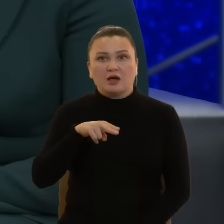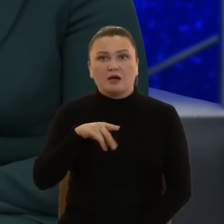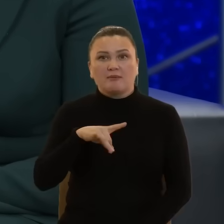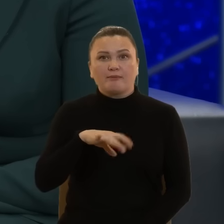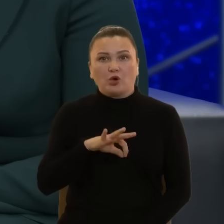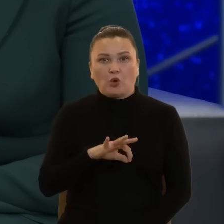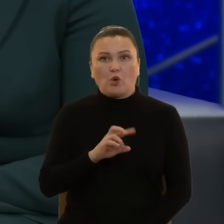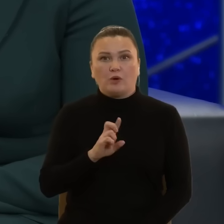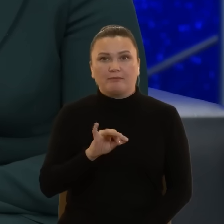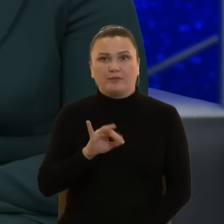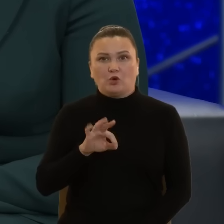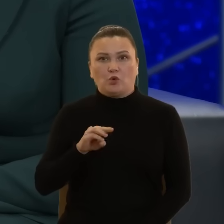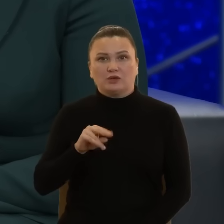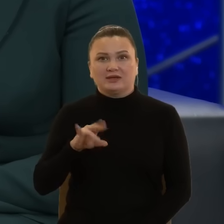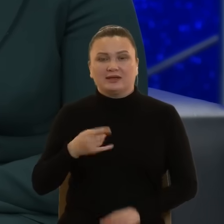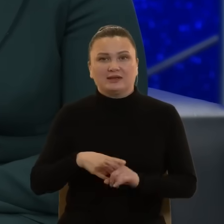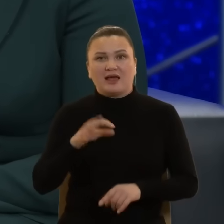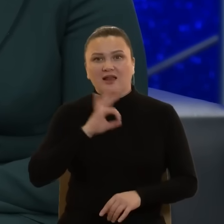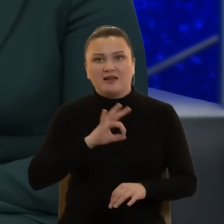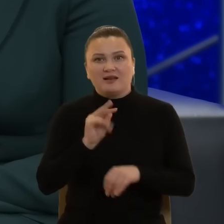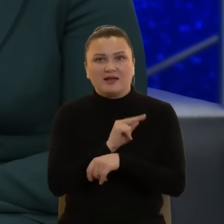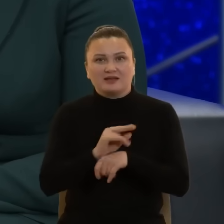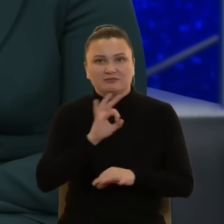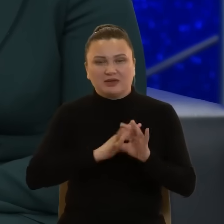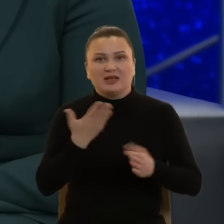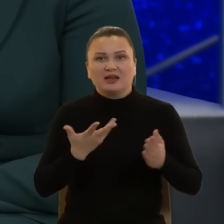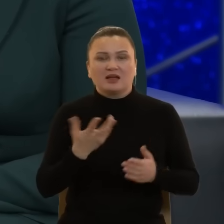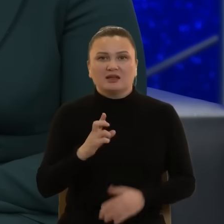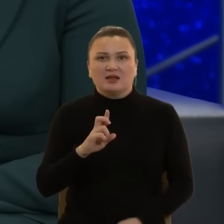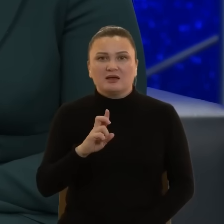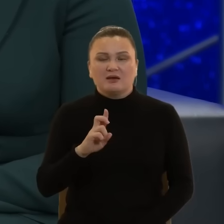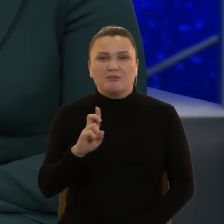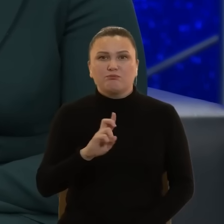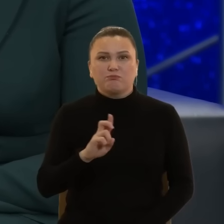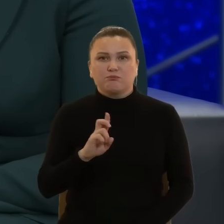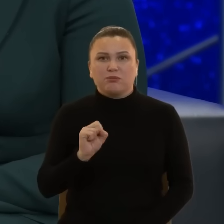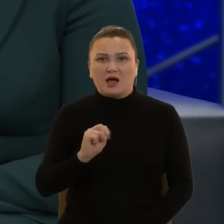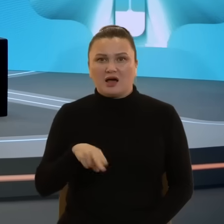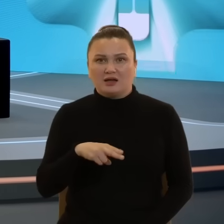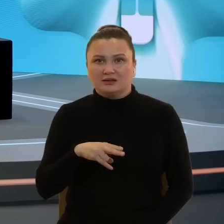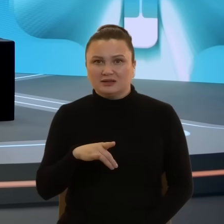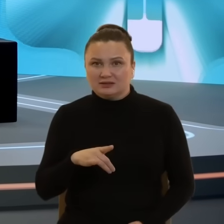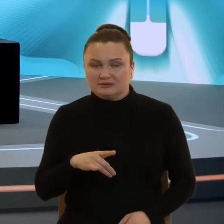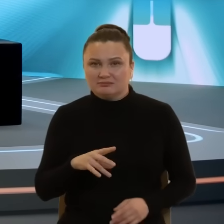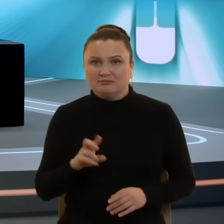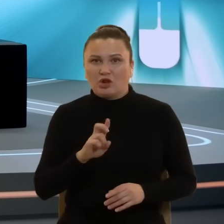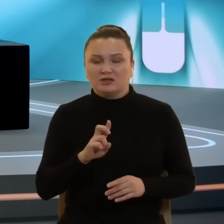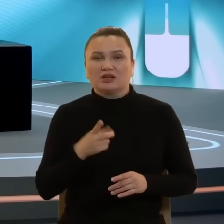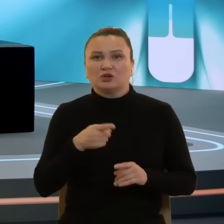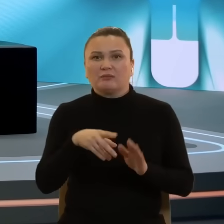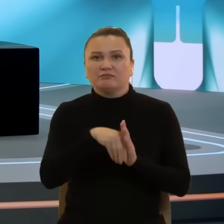это либо лекарственные препараты, либо какие-то биологические добавки, которые содержат в себе